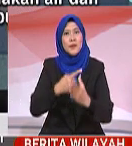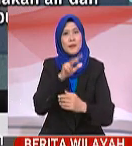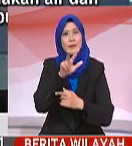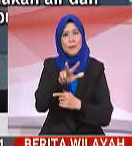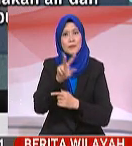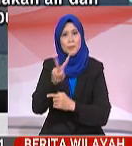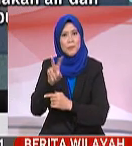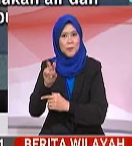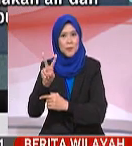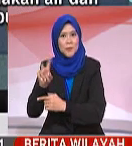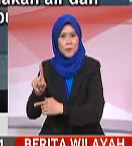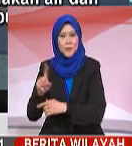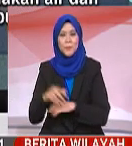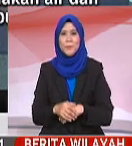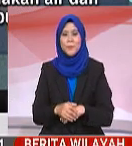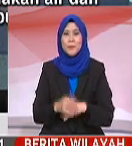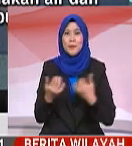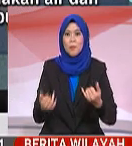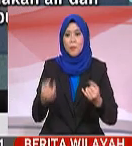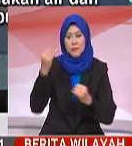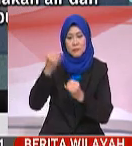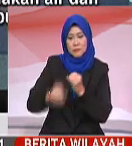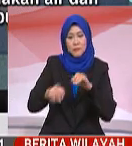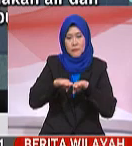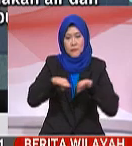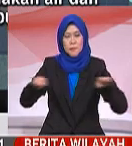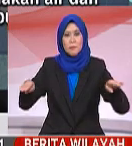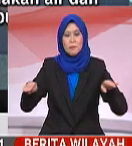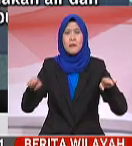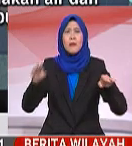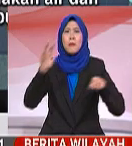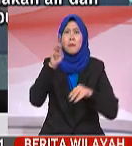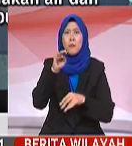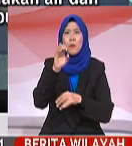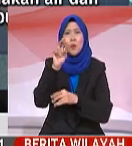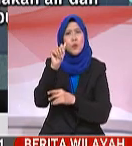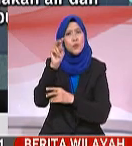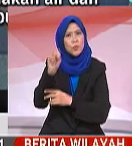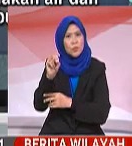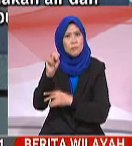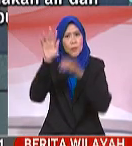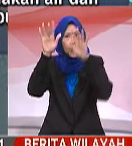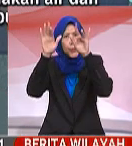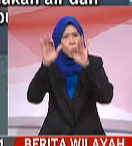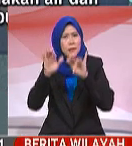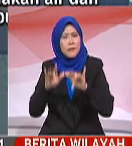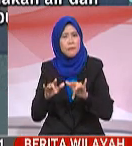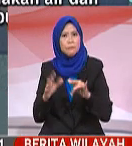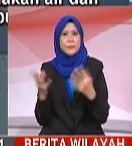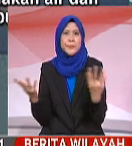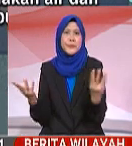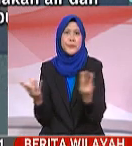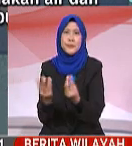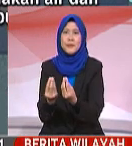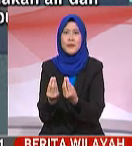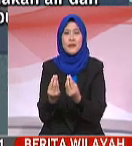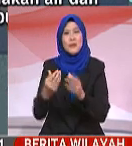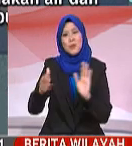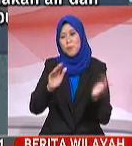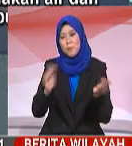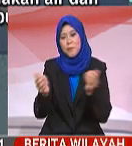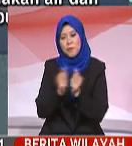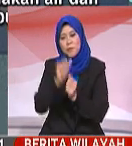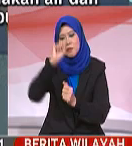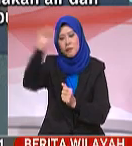Dan kebiasaannya, pada fasa akhir monsun timur laut ini, taburan hujan adalah rendah di Semenanjung jika berbandingkan di negeri Sabah dan